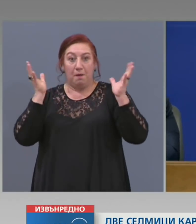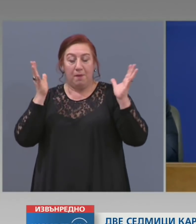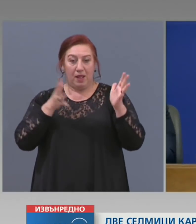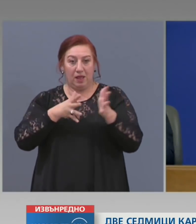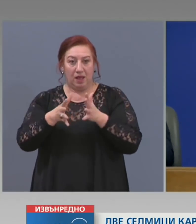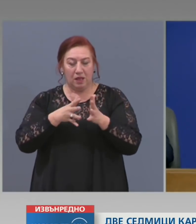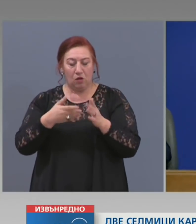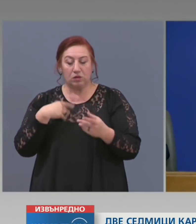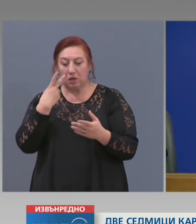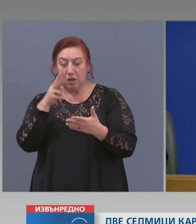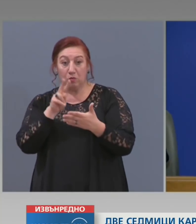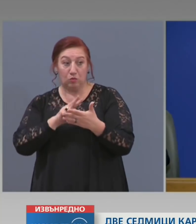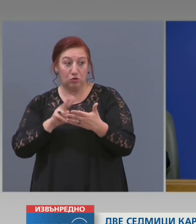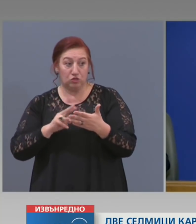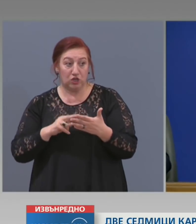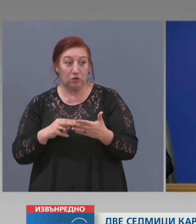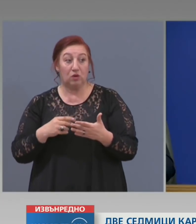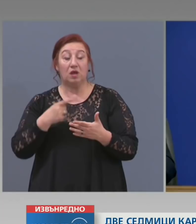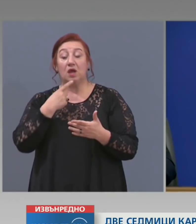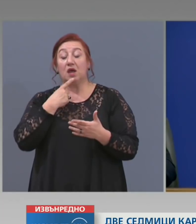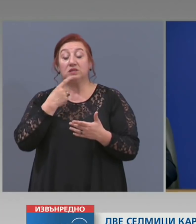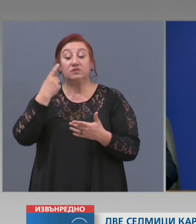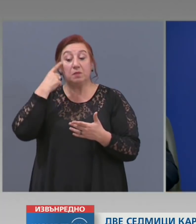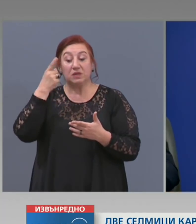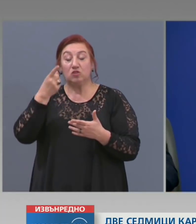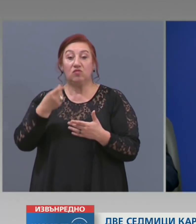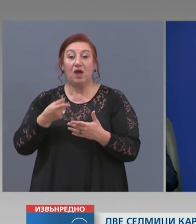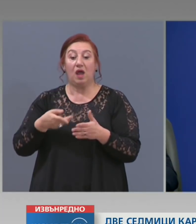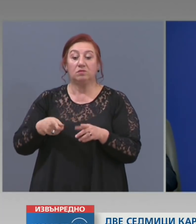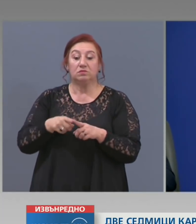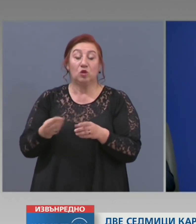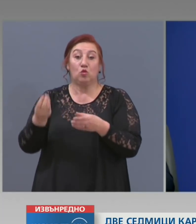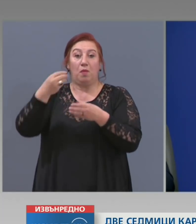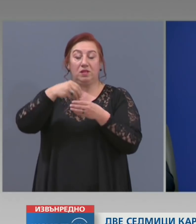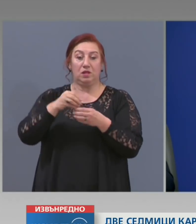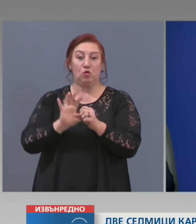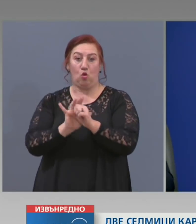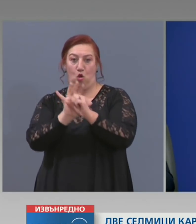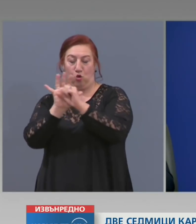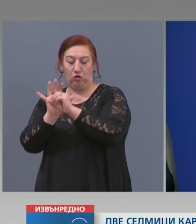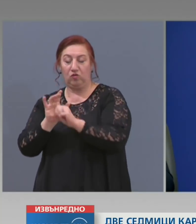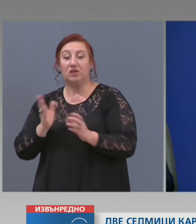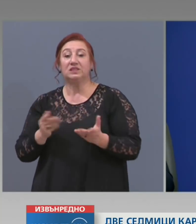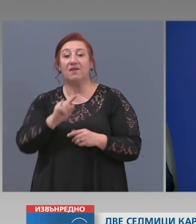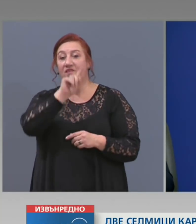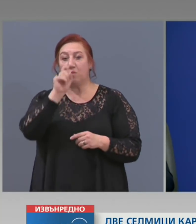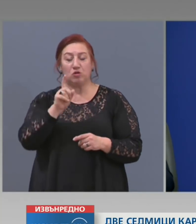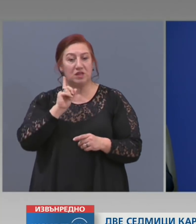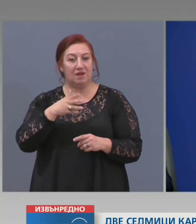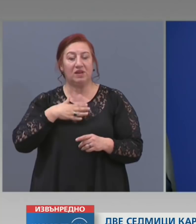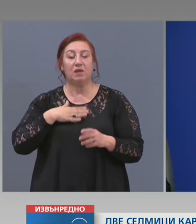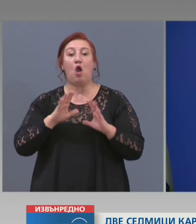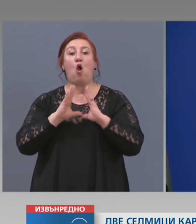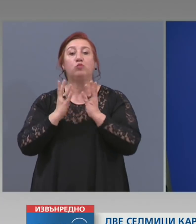или ги постави и ще каже, това са заразени с коронавирус. Ставаше дума и за това дали трябва да има обществена поръчка.